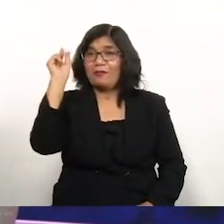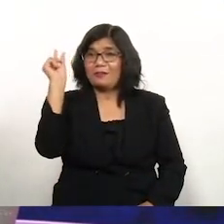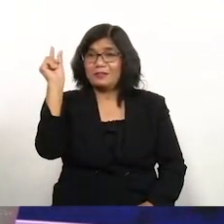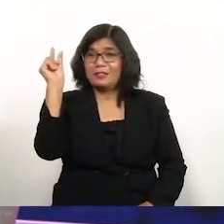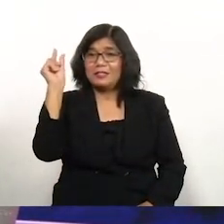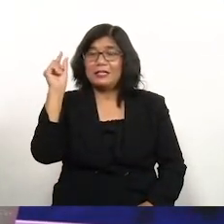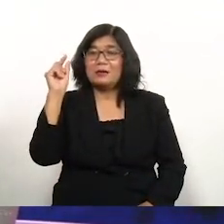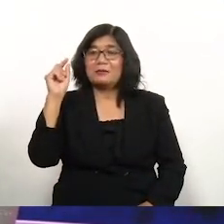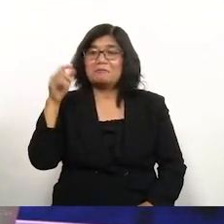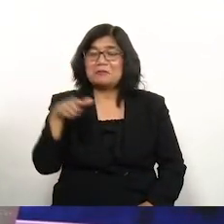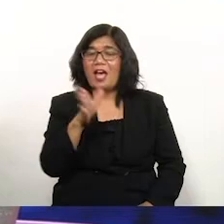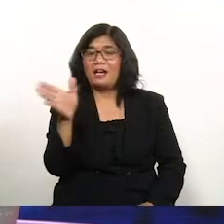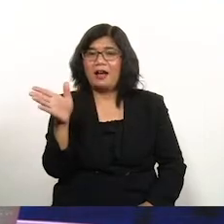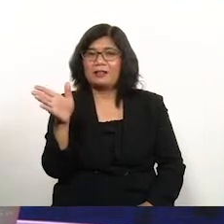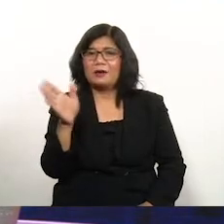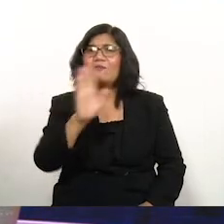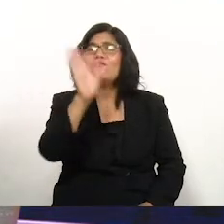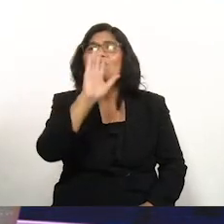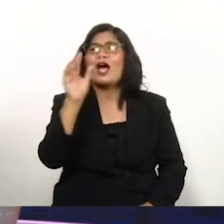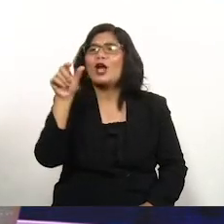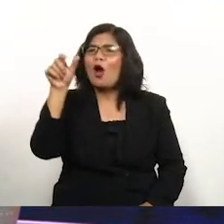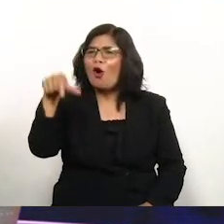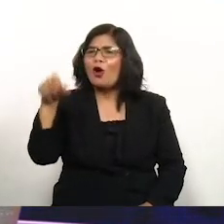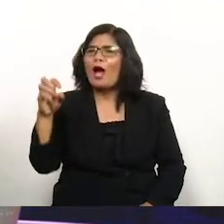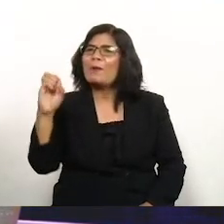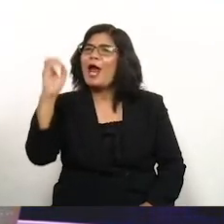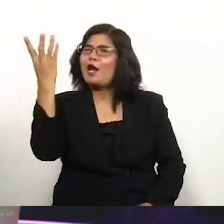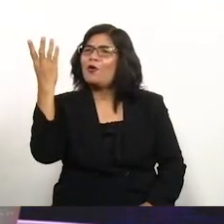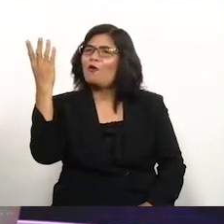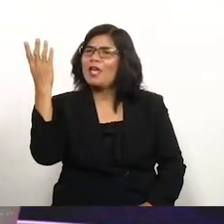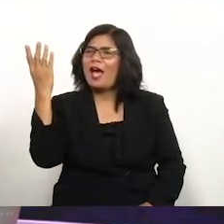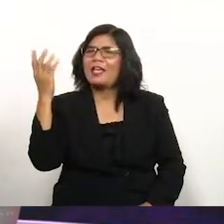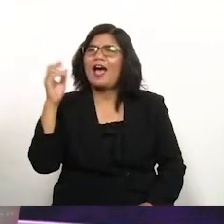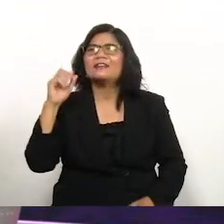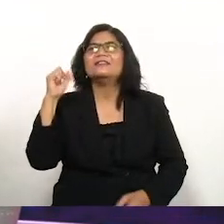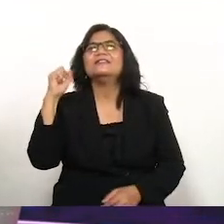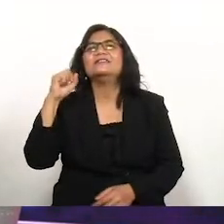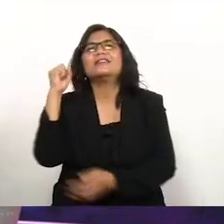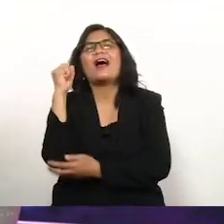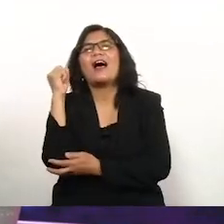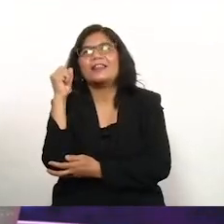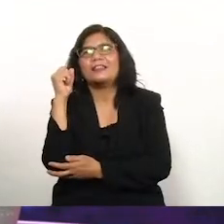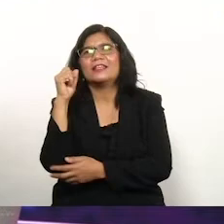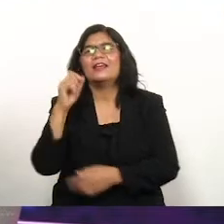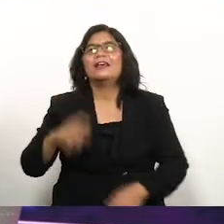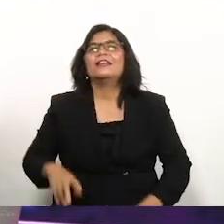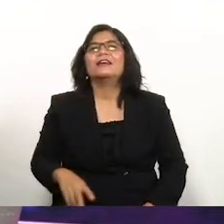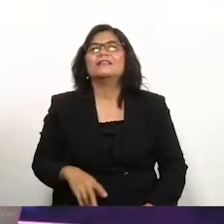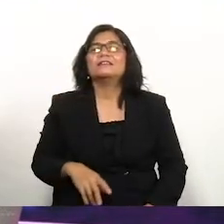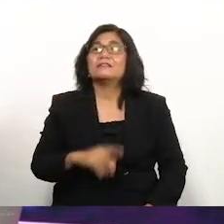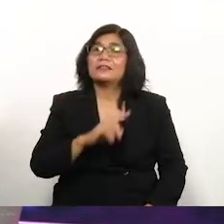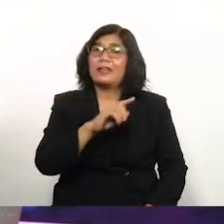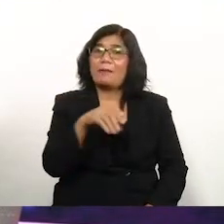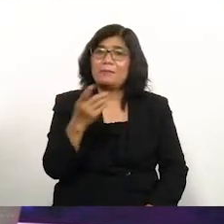berkhianat karena mungkin dia juga sebelum elu Iya kan Nah pertanyaannya Apakah